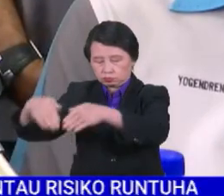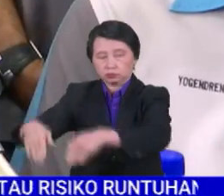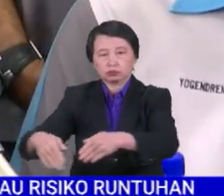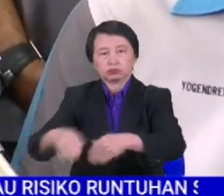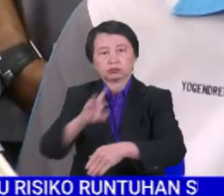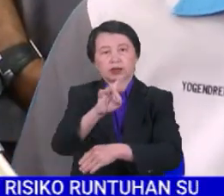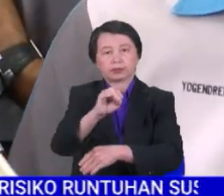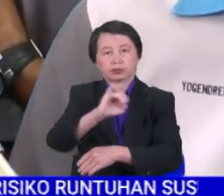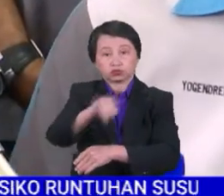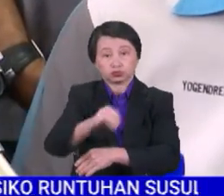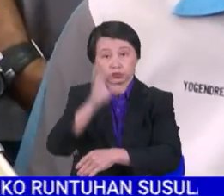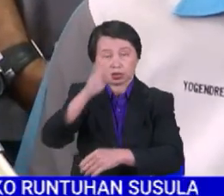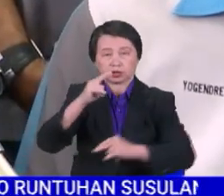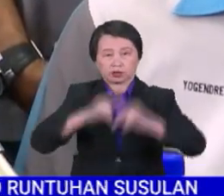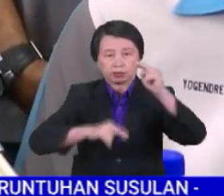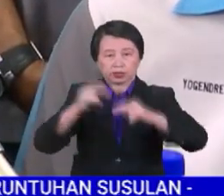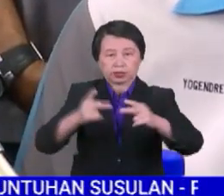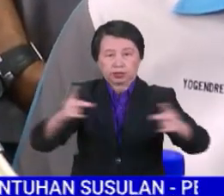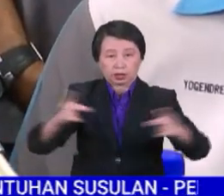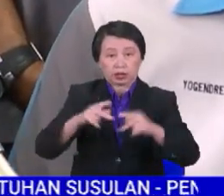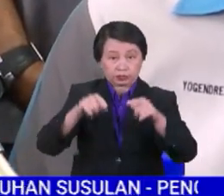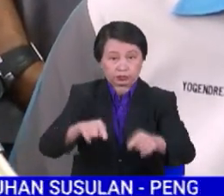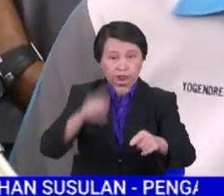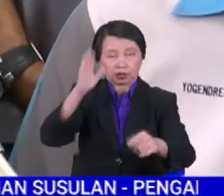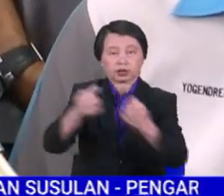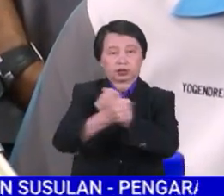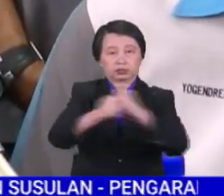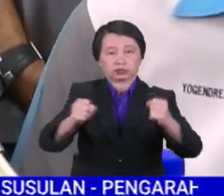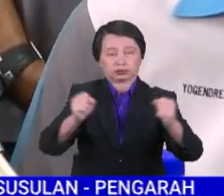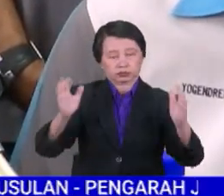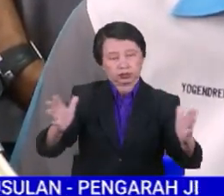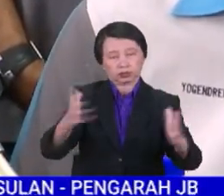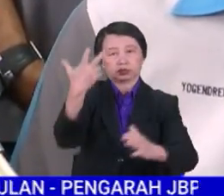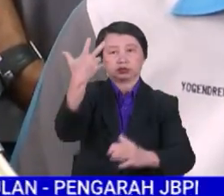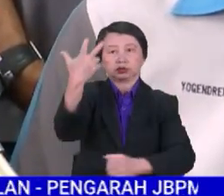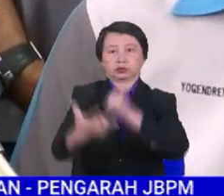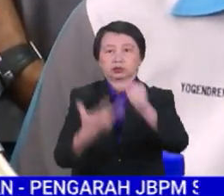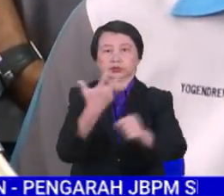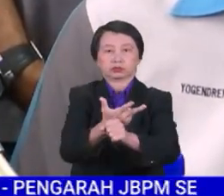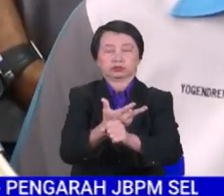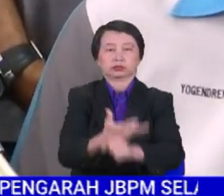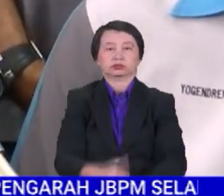RM80 juta akan dibina di kawasan tersebut dan dijangka siap dalam tempoh 3 tahun.